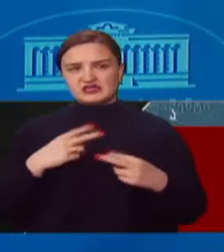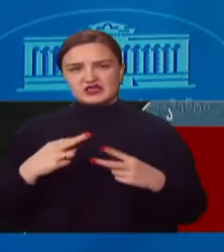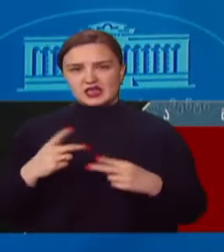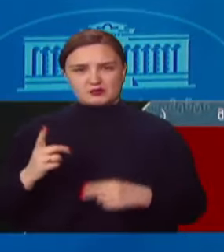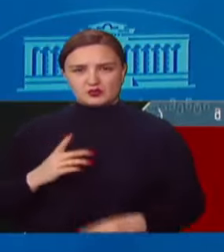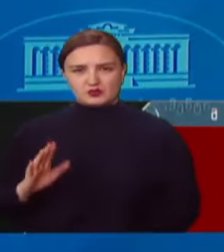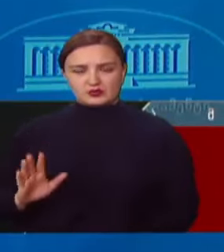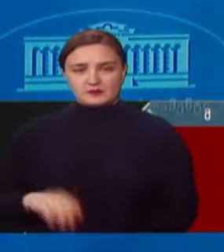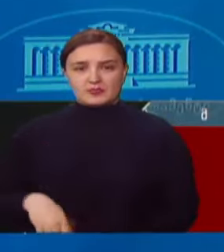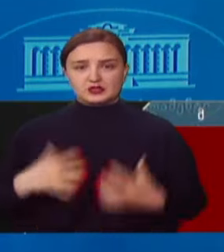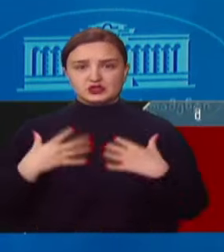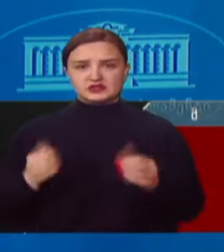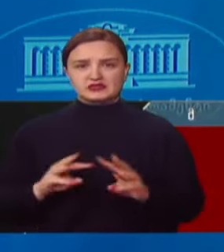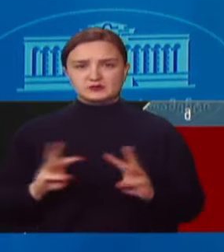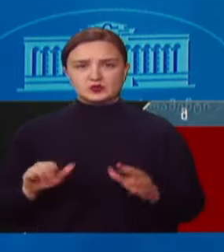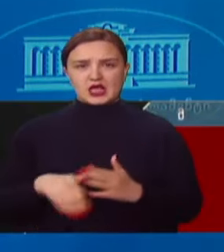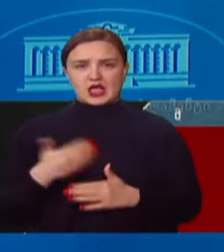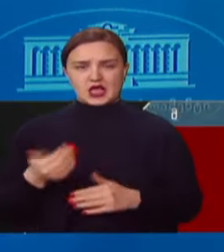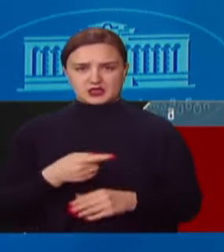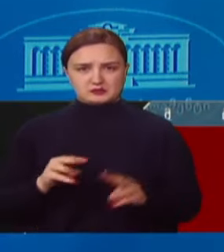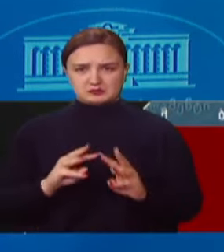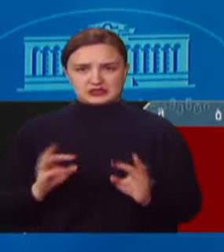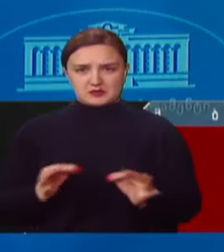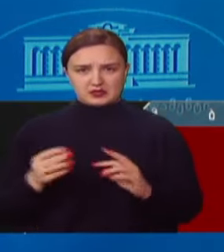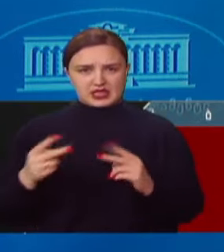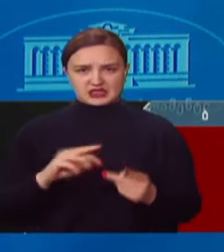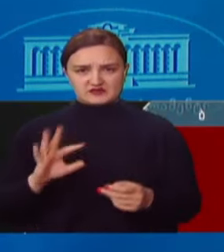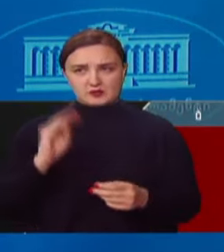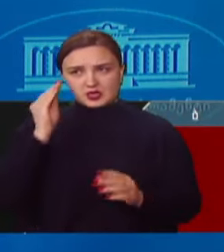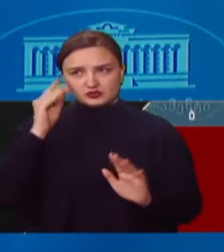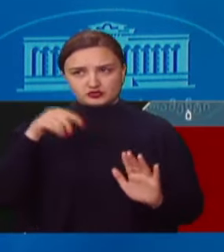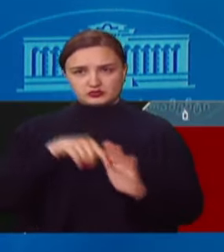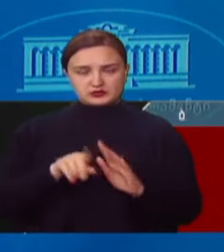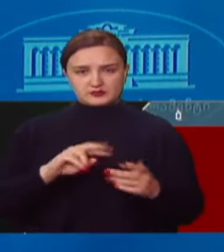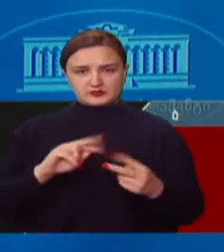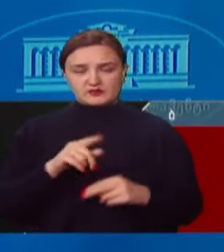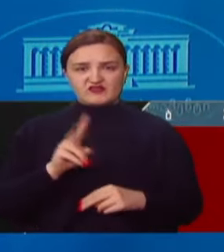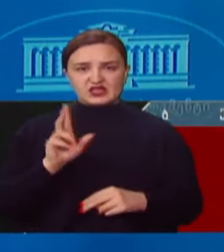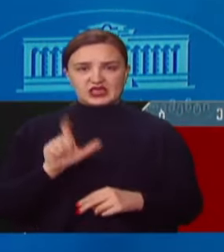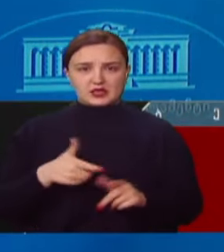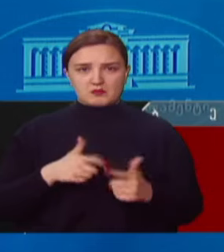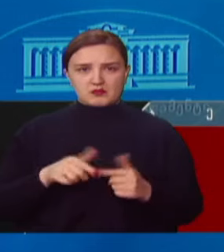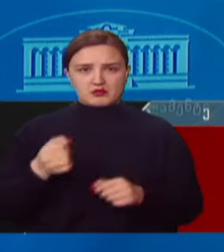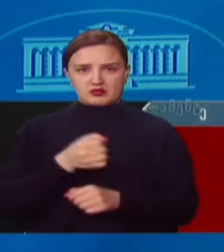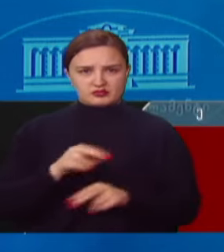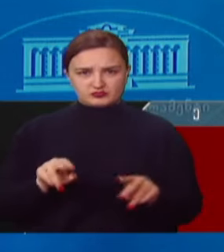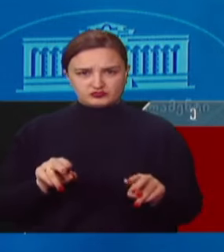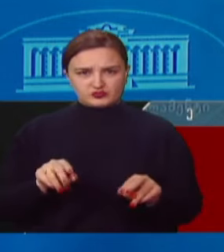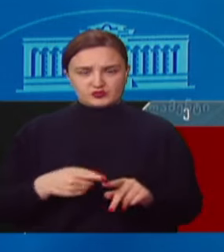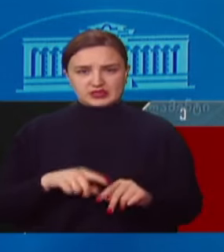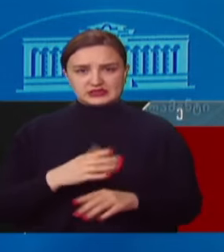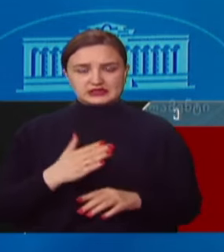ახალი მინისტრი, არაფერი არ იცვლება ქართული ოცნების მთავრობის პირობებში არსებითად ვინ იქნება მინისტრი. უფრო მეტიც ვთქვათ, ეს არის